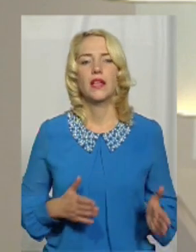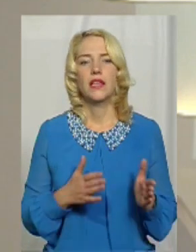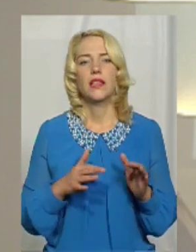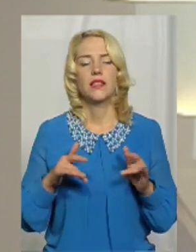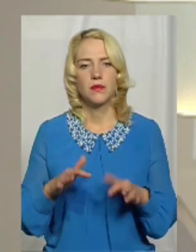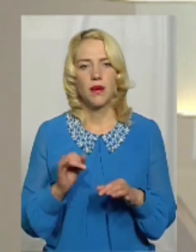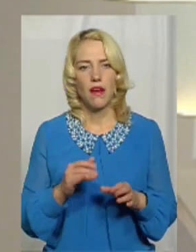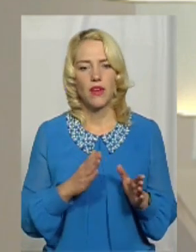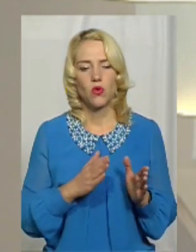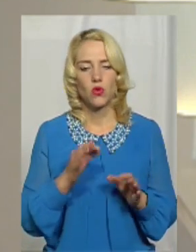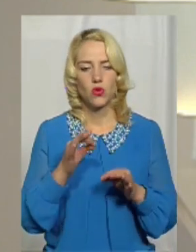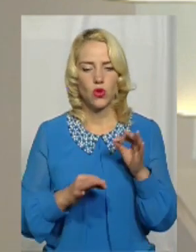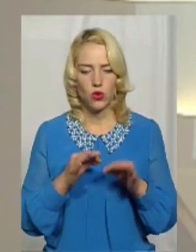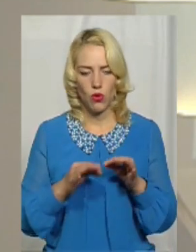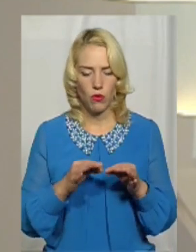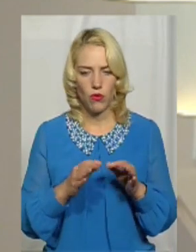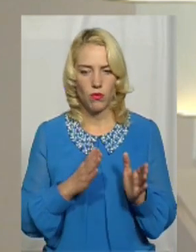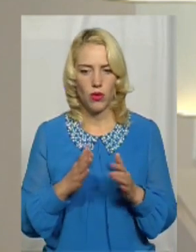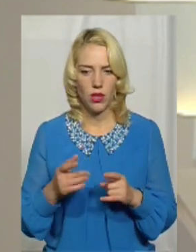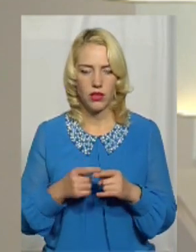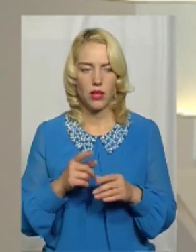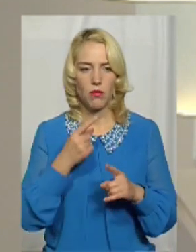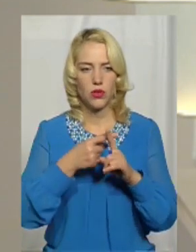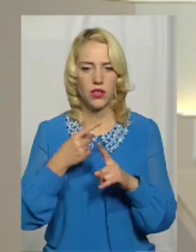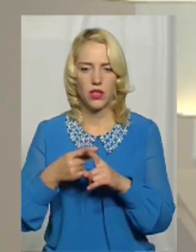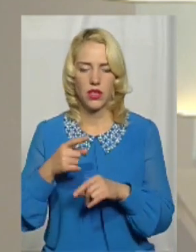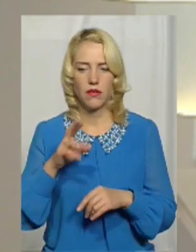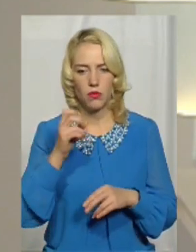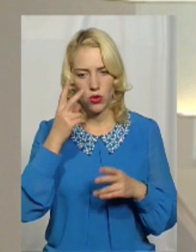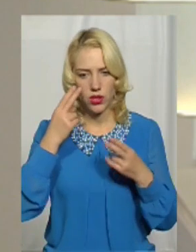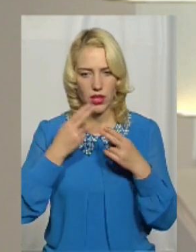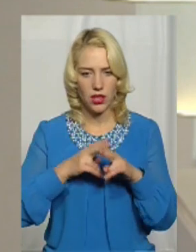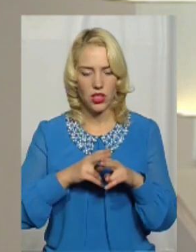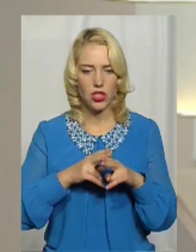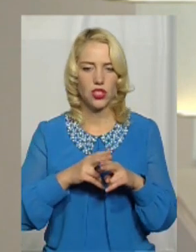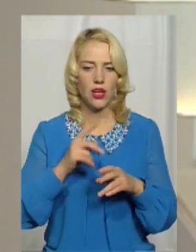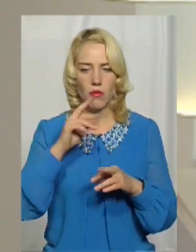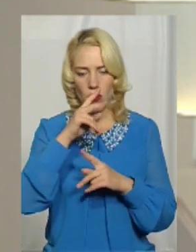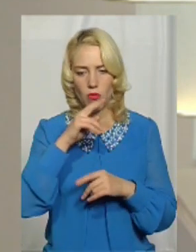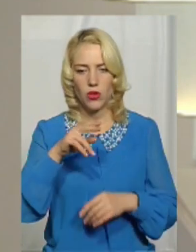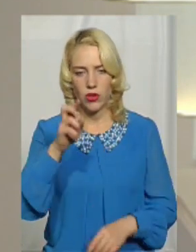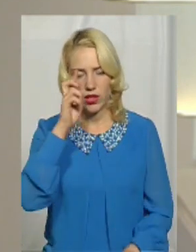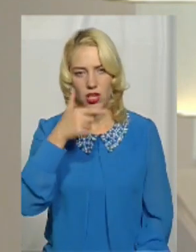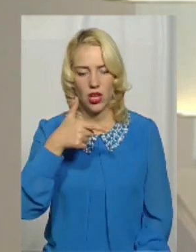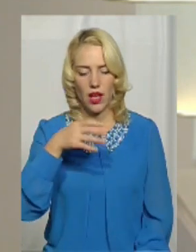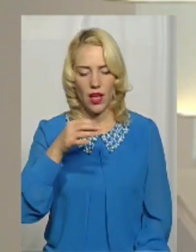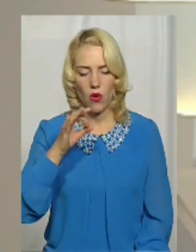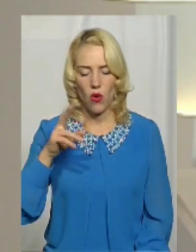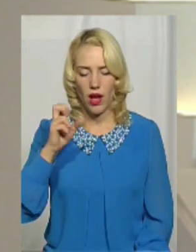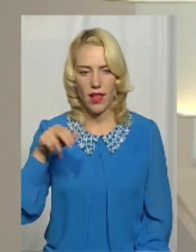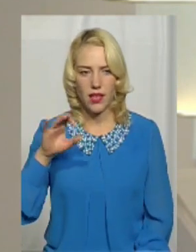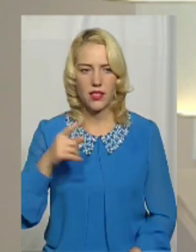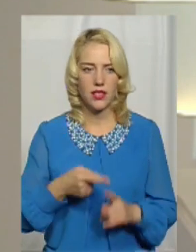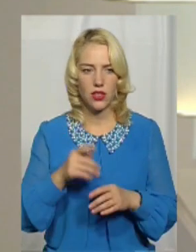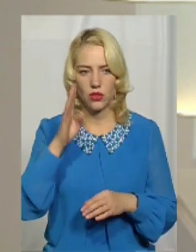позитивно вирішилась у суді справа Миколи Кравчука про технічні помилки у Держгеокадастрі. Чоловік звертався за допомогою у Хмельницький